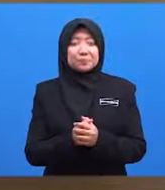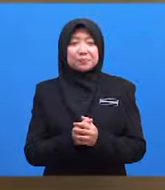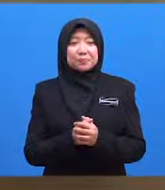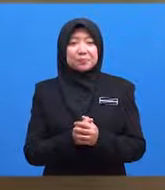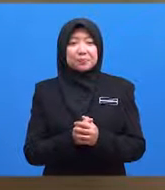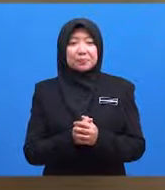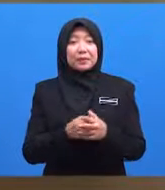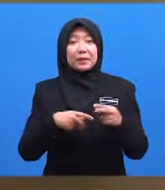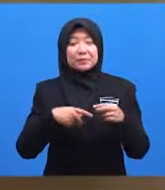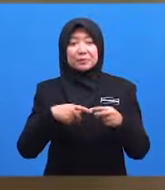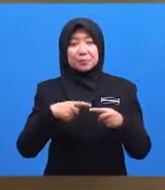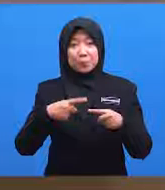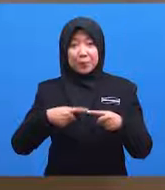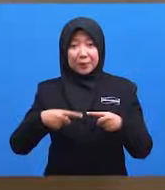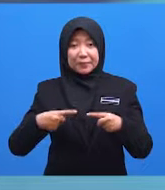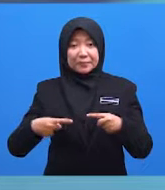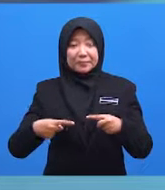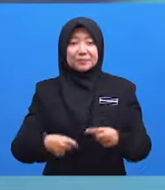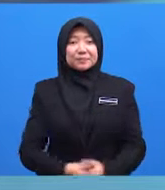dan spiral.